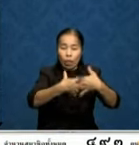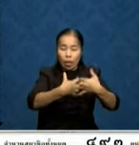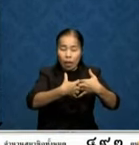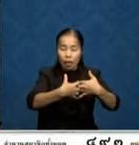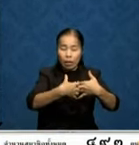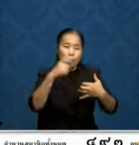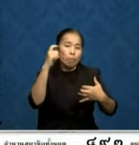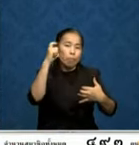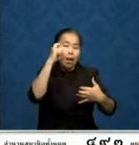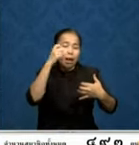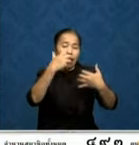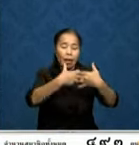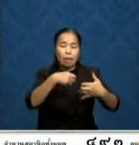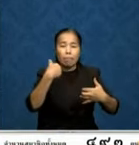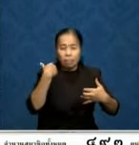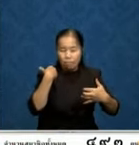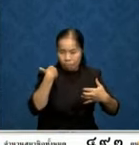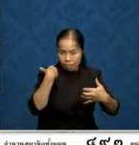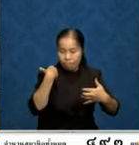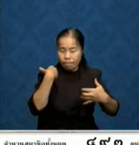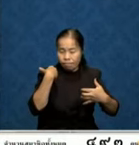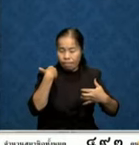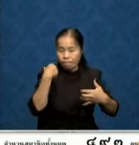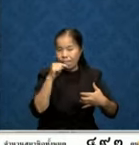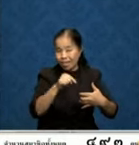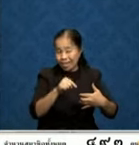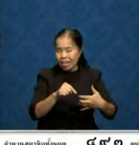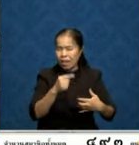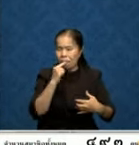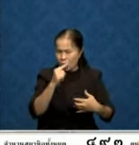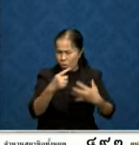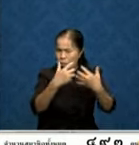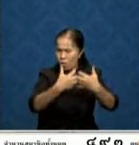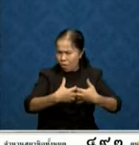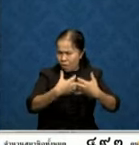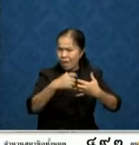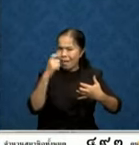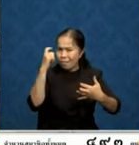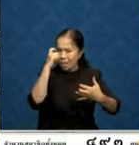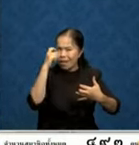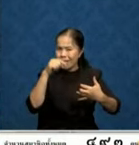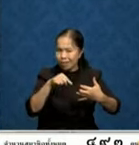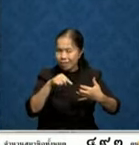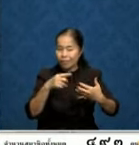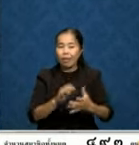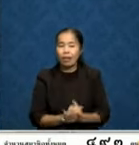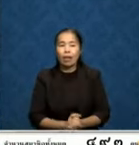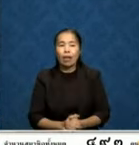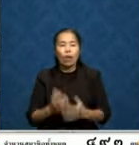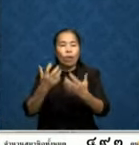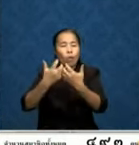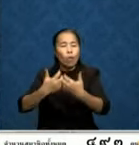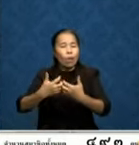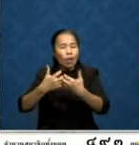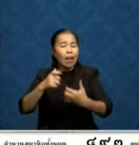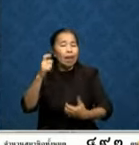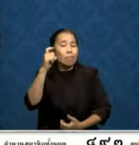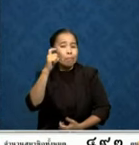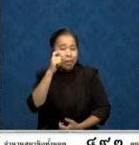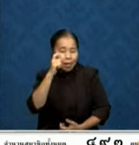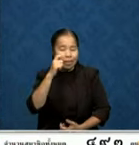ขนาดใหญ่ผมก็ต้องเน้นตรงนี้นะครับว่าเป็นโรงงานอุตสาหกรรมขนาดใหญ่นะครับซึ่งแน่นอนยิ่งโรงงานอุตสาหกรรมขนาดใหญ่เห